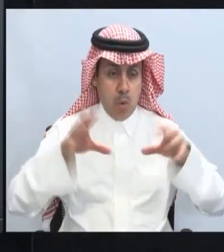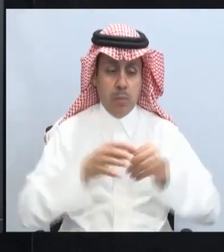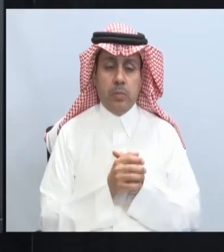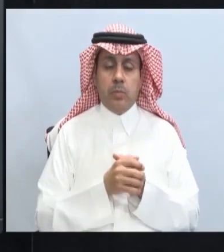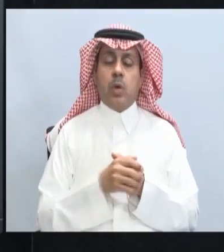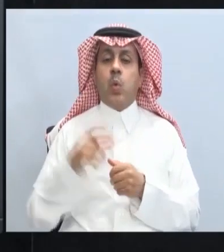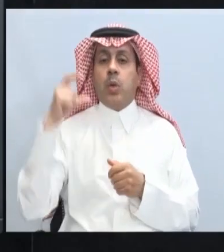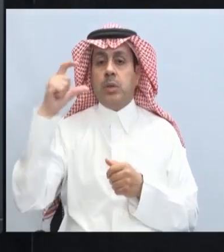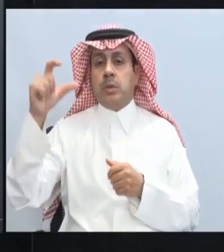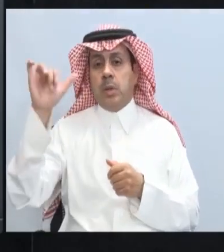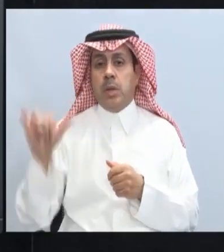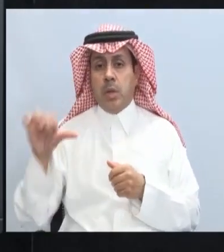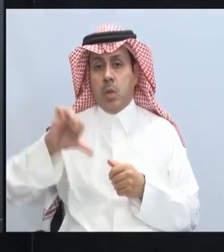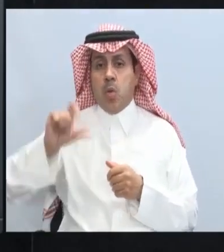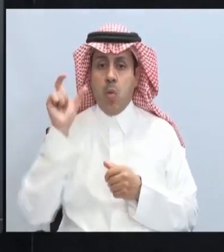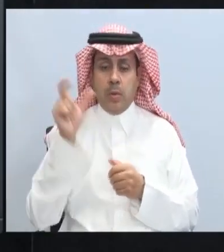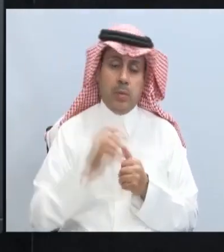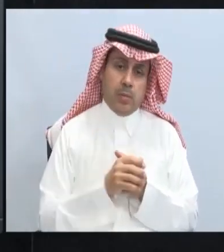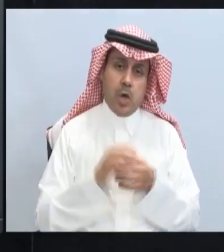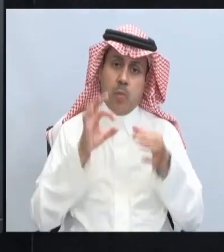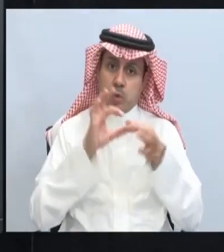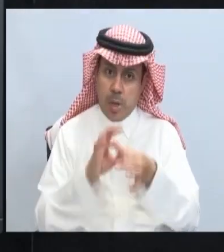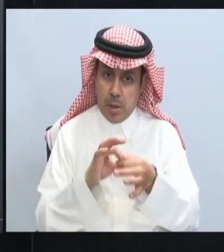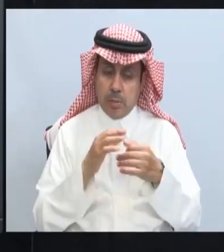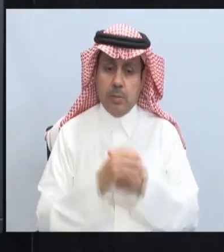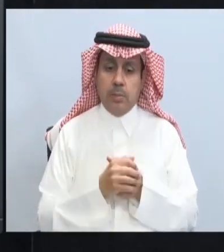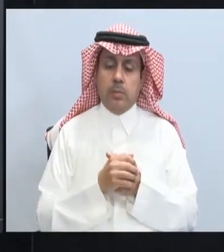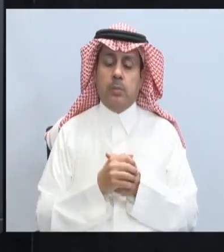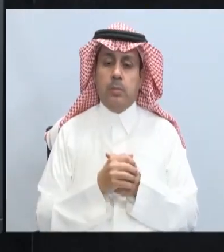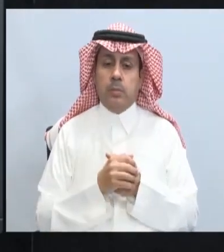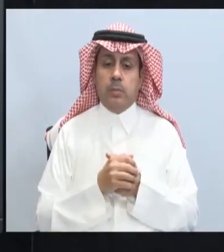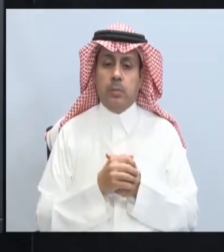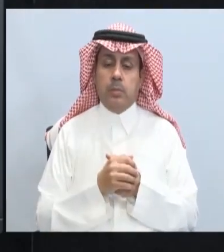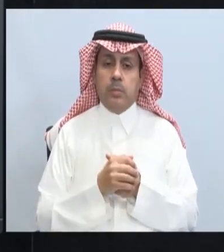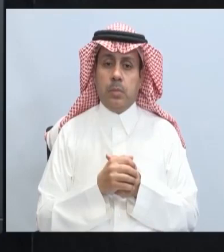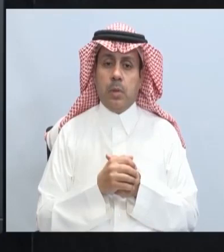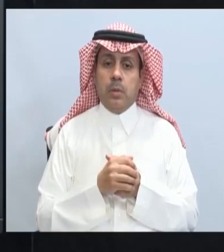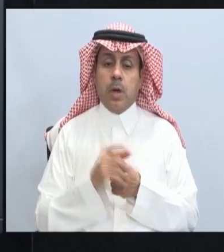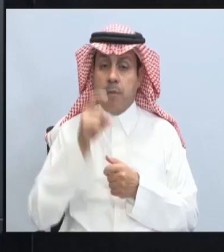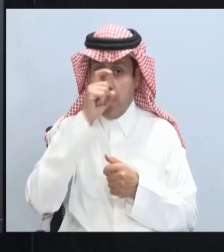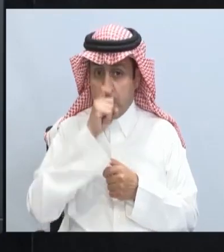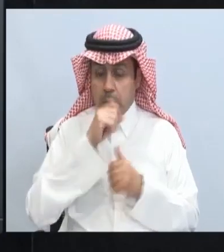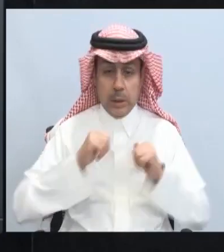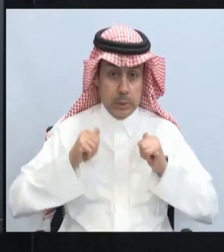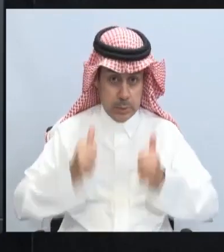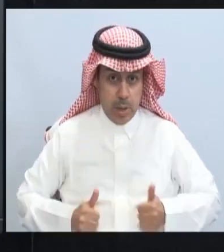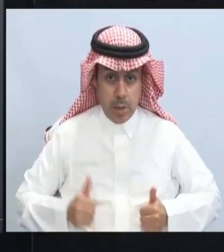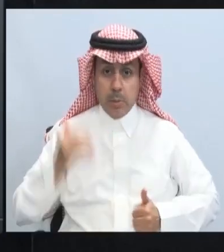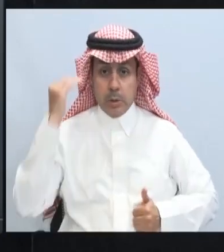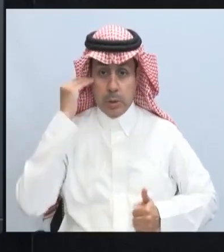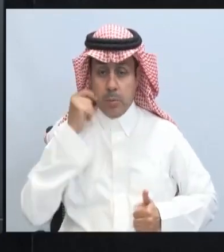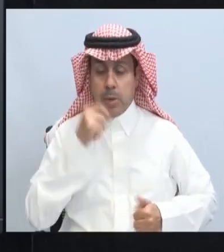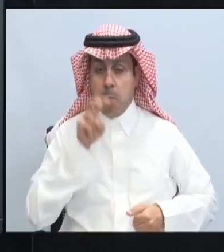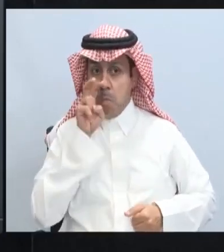بالديون المتعلقه كذلك بهذه الامور الحياتيه اليوميه فعلى الطالب والطالبه ان يكون